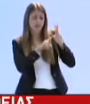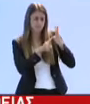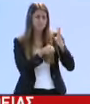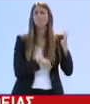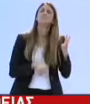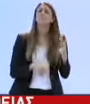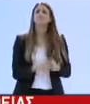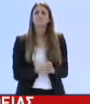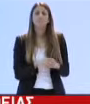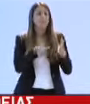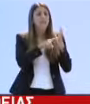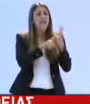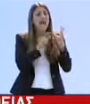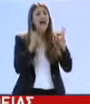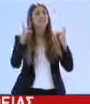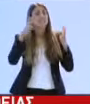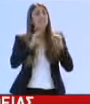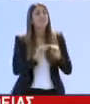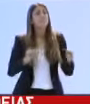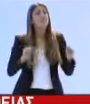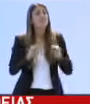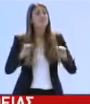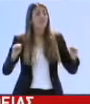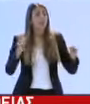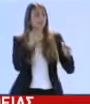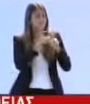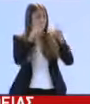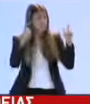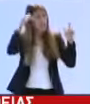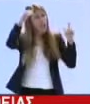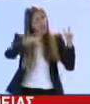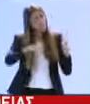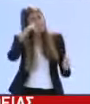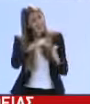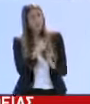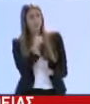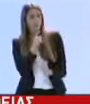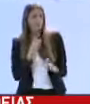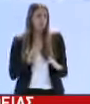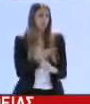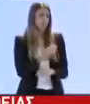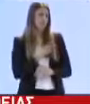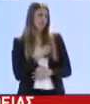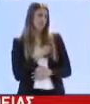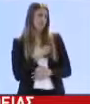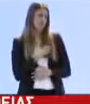φίλοι, η αριστεία στην παιδεία είναι στο επίκεντρο της πολιτικής μας πρότασης.